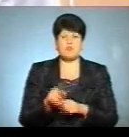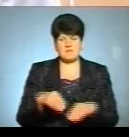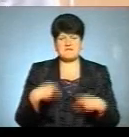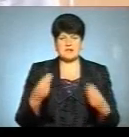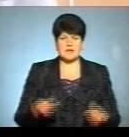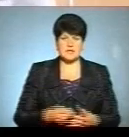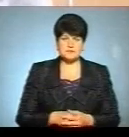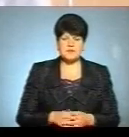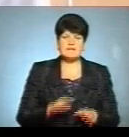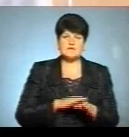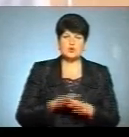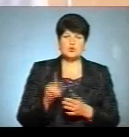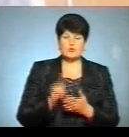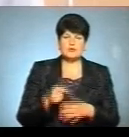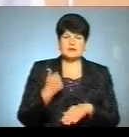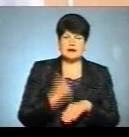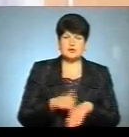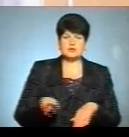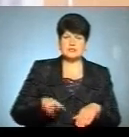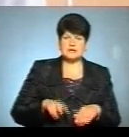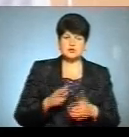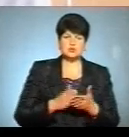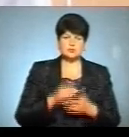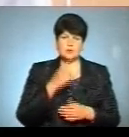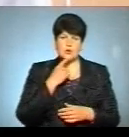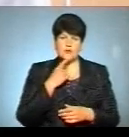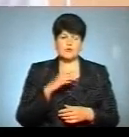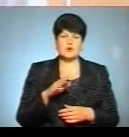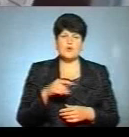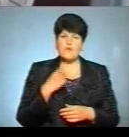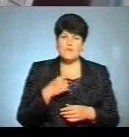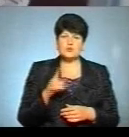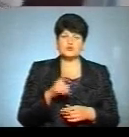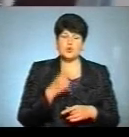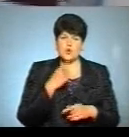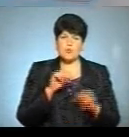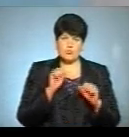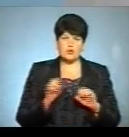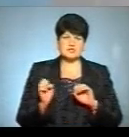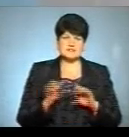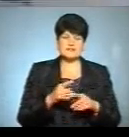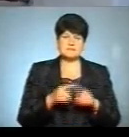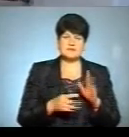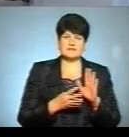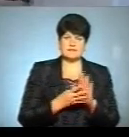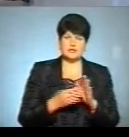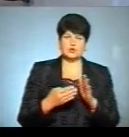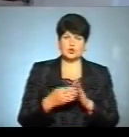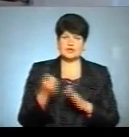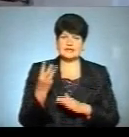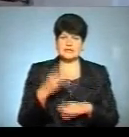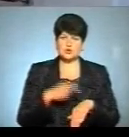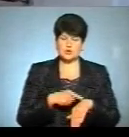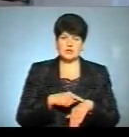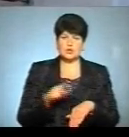Виконувач обов'язків генерального директора Тернопільського центру служби крові Петро Лученко каже, що кров можна можна здавати з 9:30 до 13